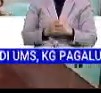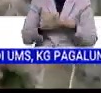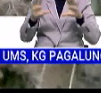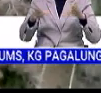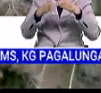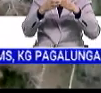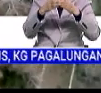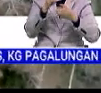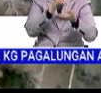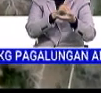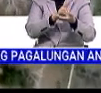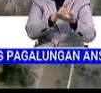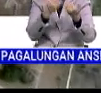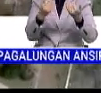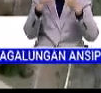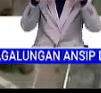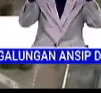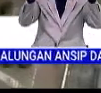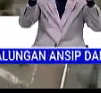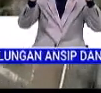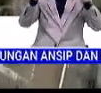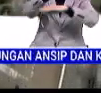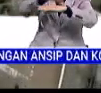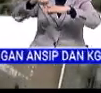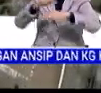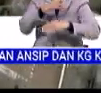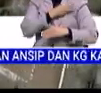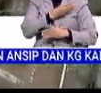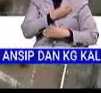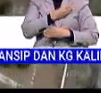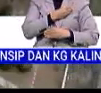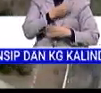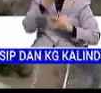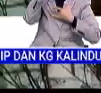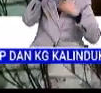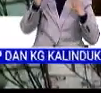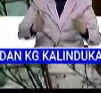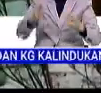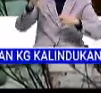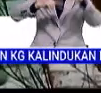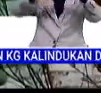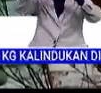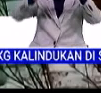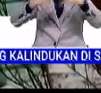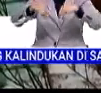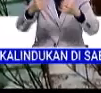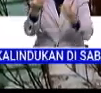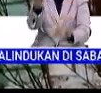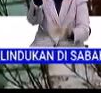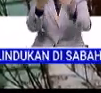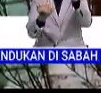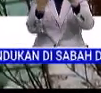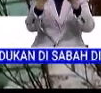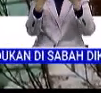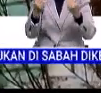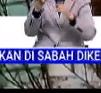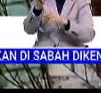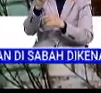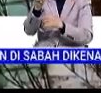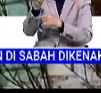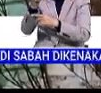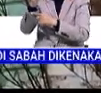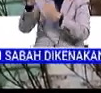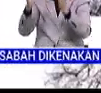di Rusia berjaya menyelesaikan pembedahan jantung terhadap seorang pesakit ketika bangunan hospital sedang terbakar. Lebih 120